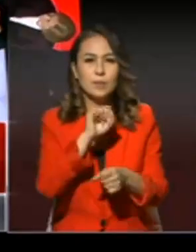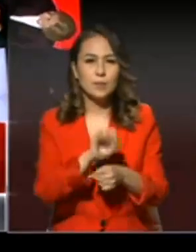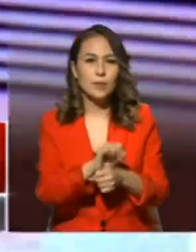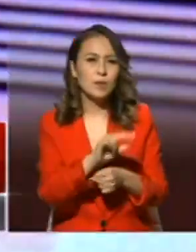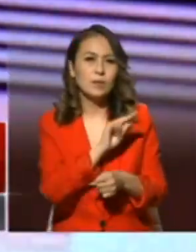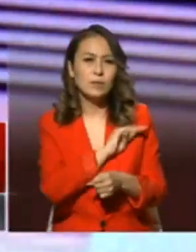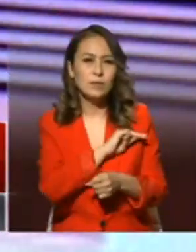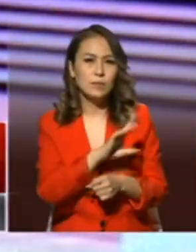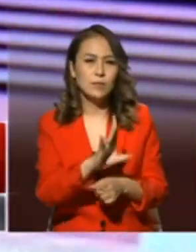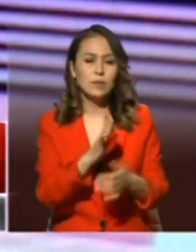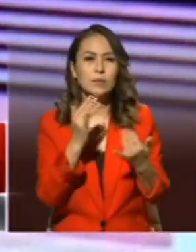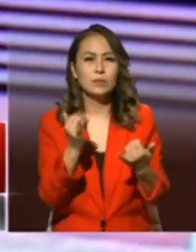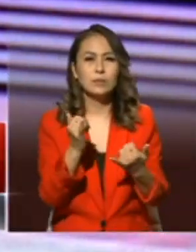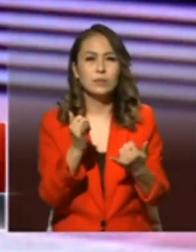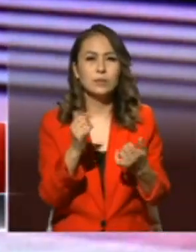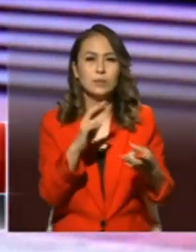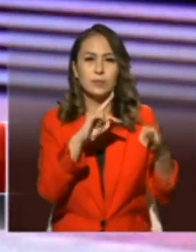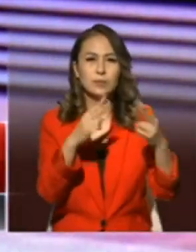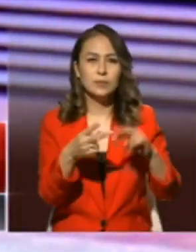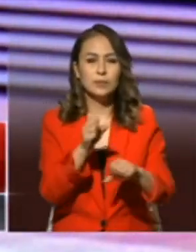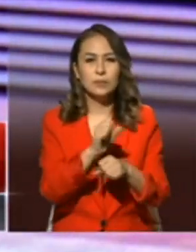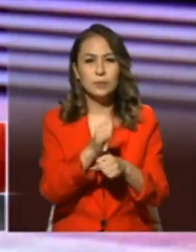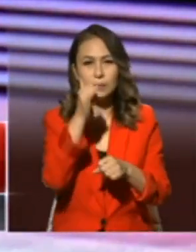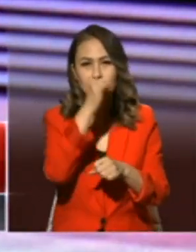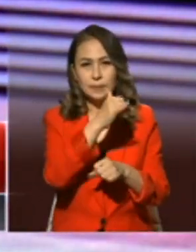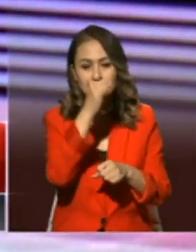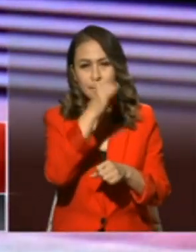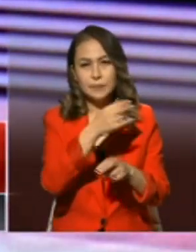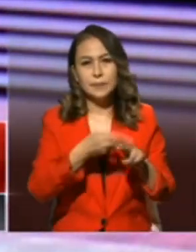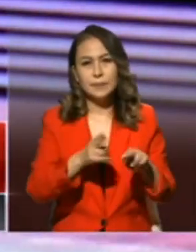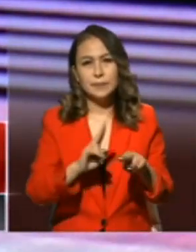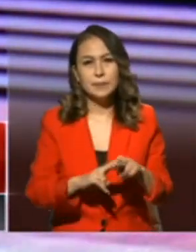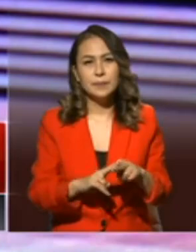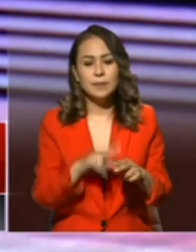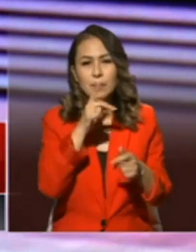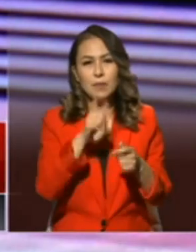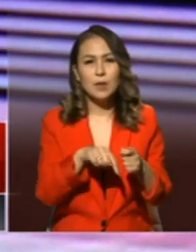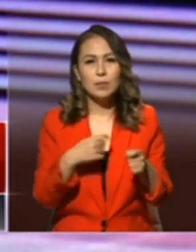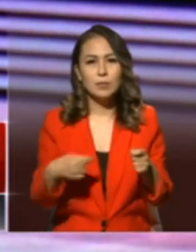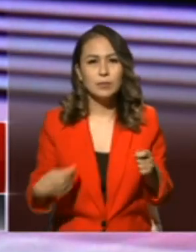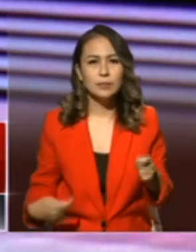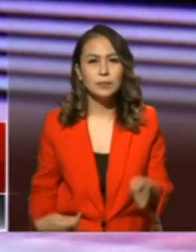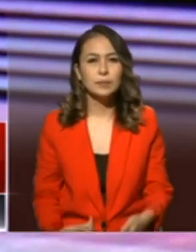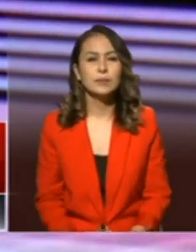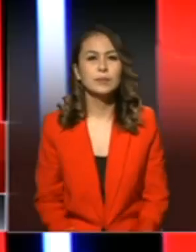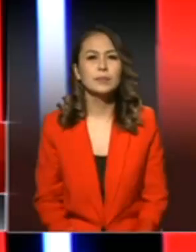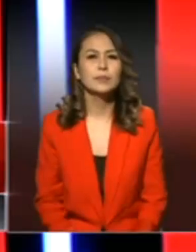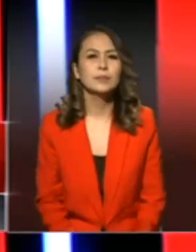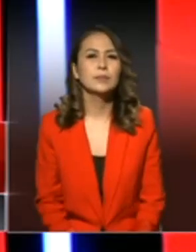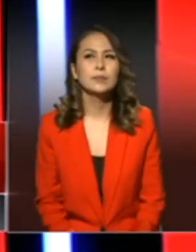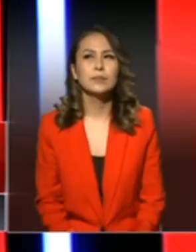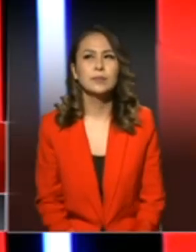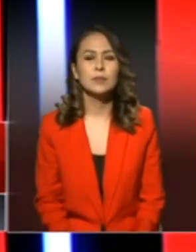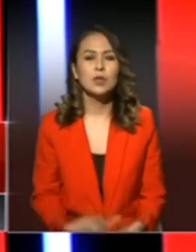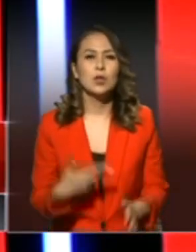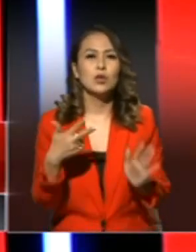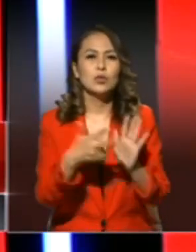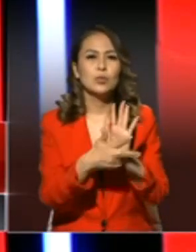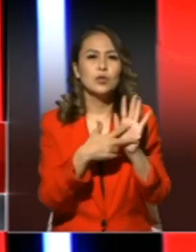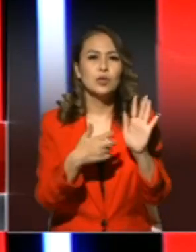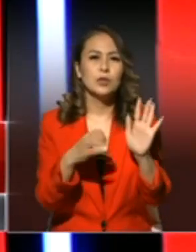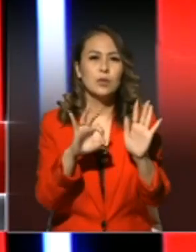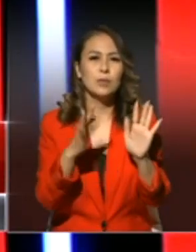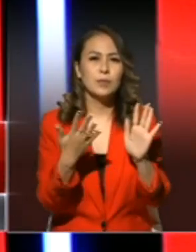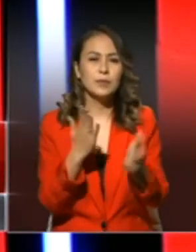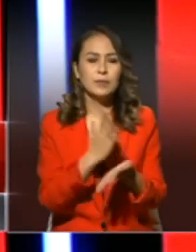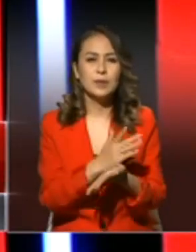жүрмей тұр. Жұмыс сол үшін жүрмейді, бізде транспорттық еш уақытта дамымайды мынандай баяу қалыппен. Мынандай баяу қалып. Жаңа біз 3805 адам бар деп